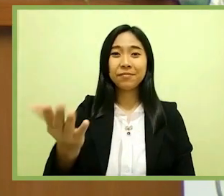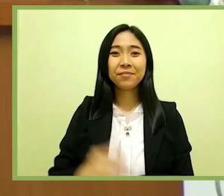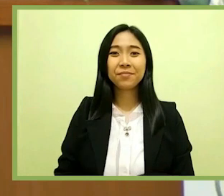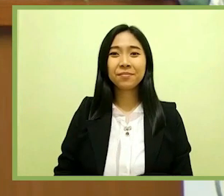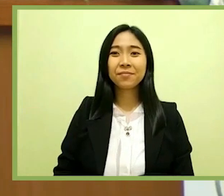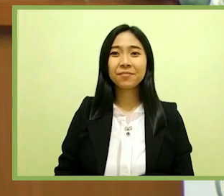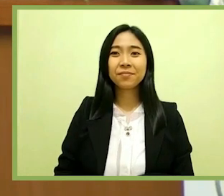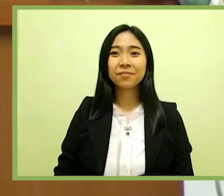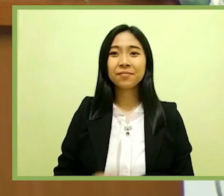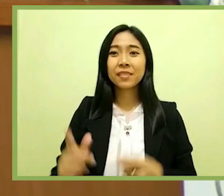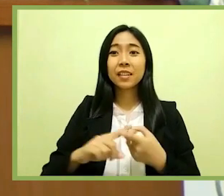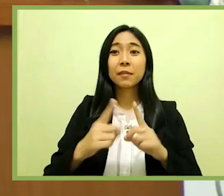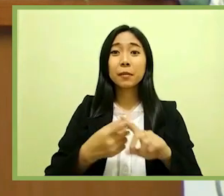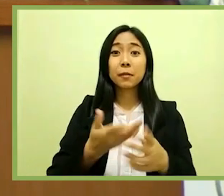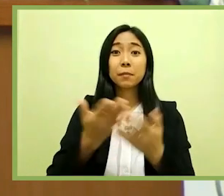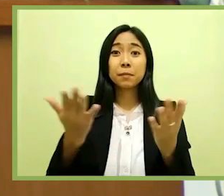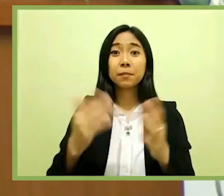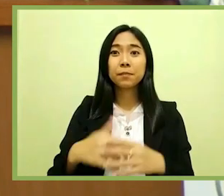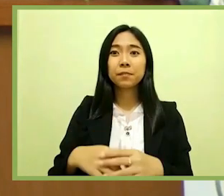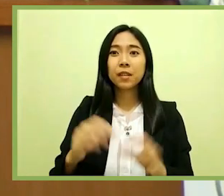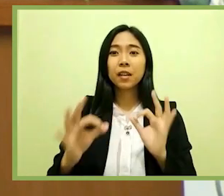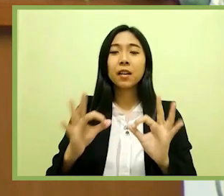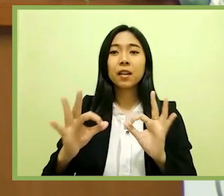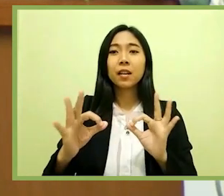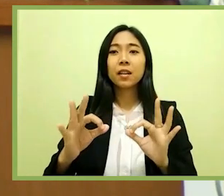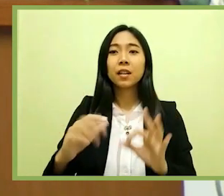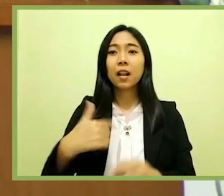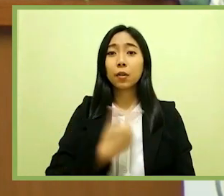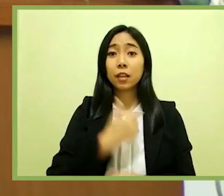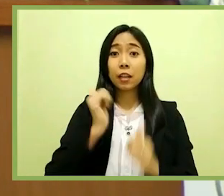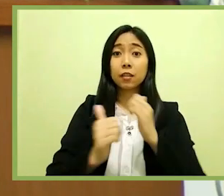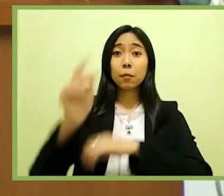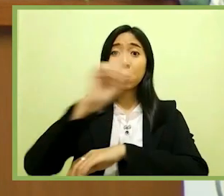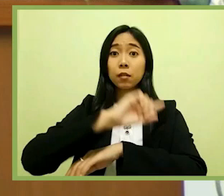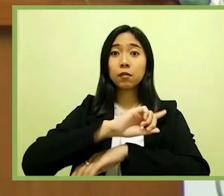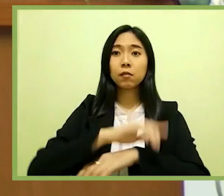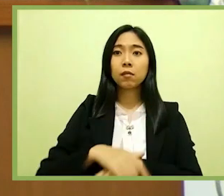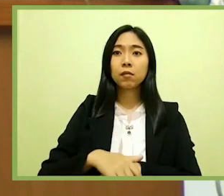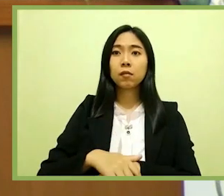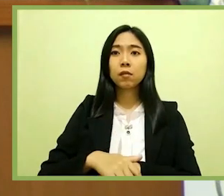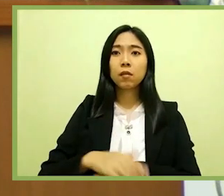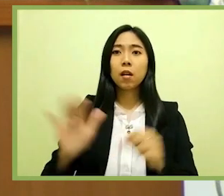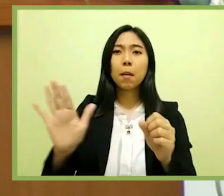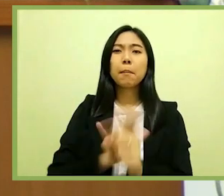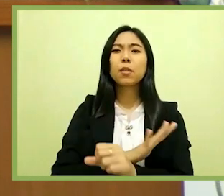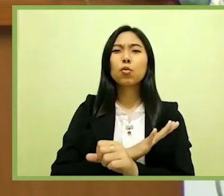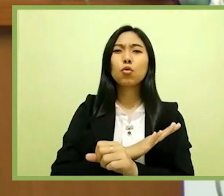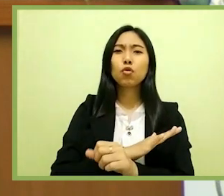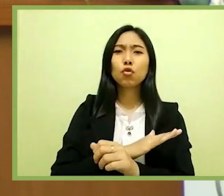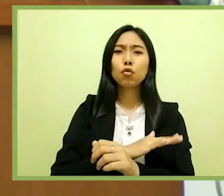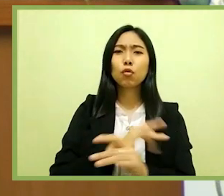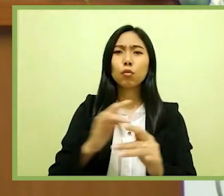lakukan. Bapak, Ibu, Saudara terkasih, kalau sikap kita sehari-hari justru penuh dengan